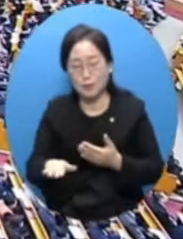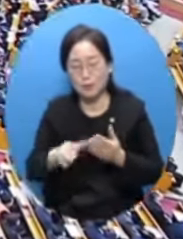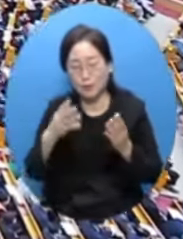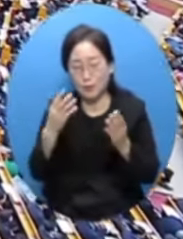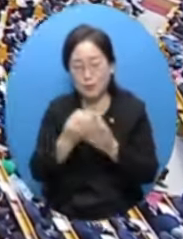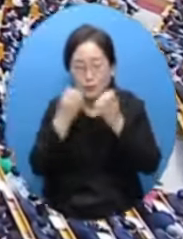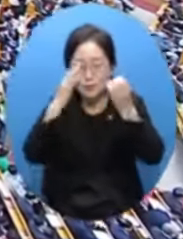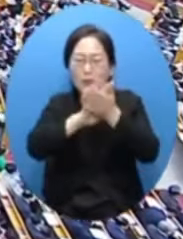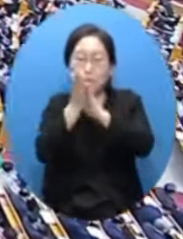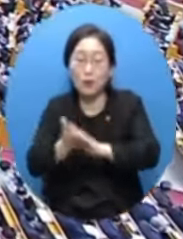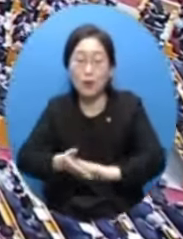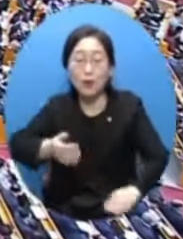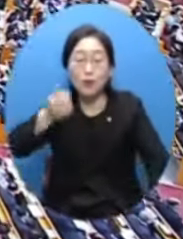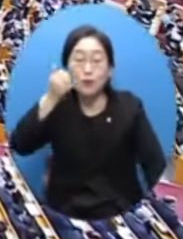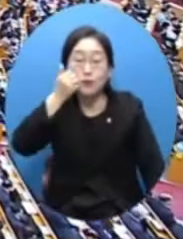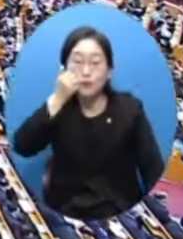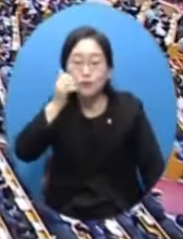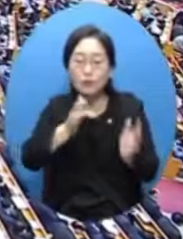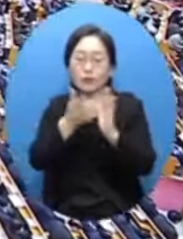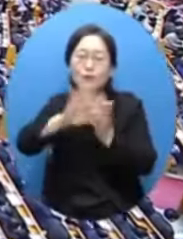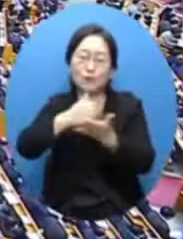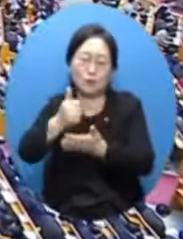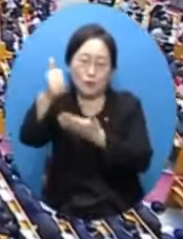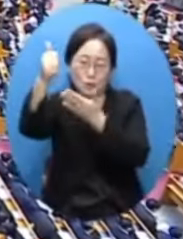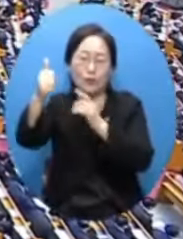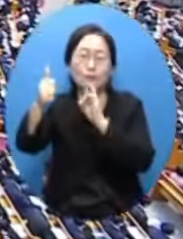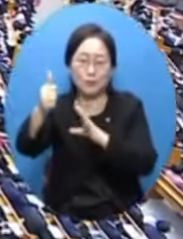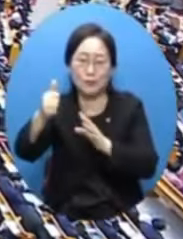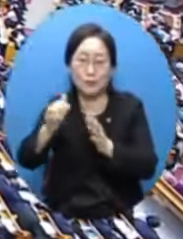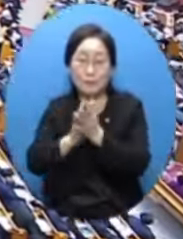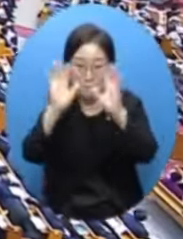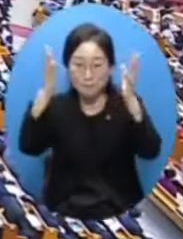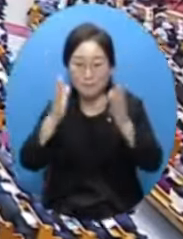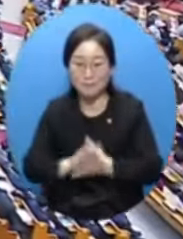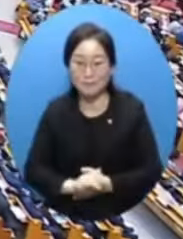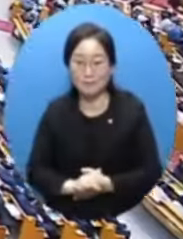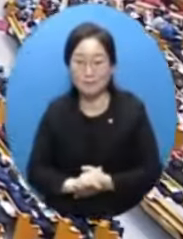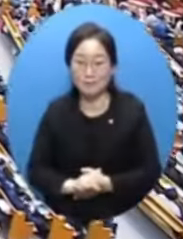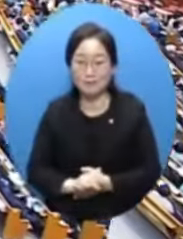구세주 예수 그리스도이십니다. 할렐루야!